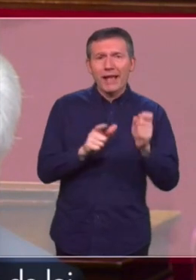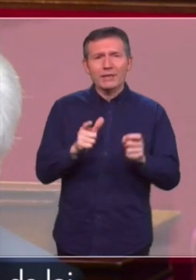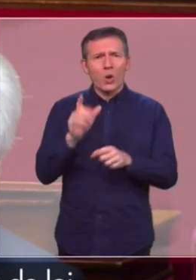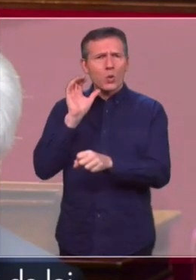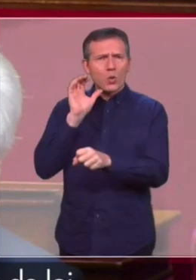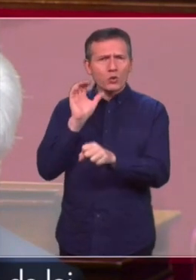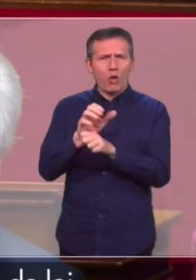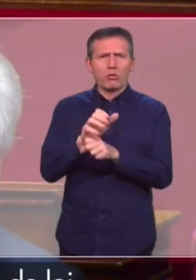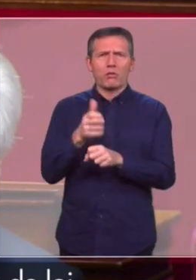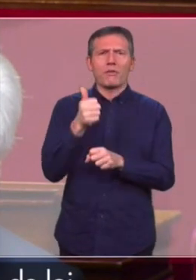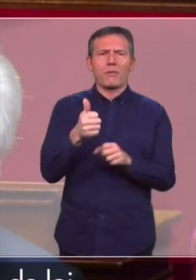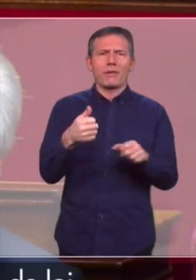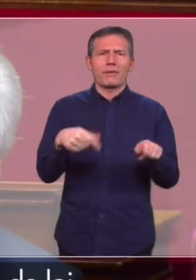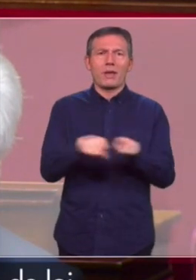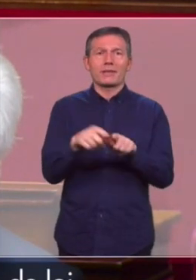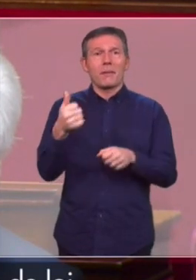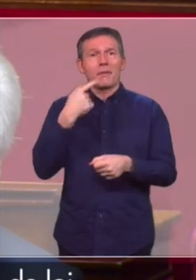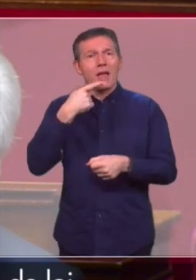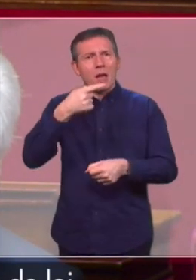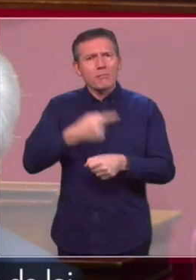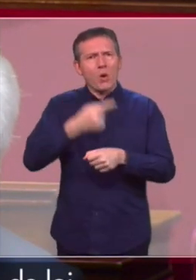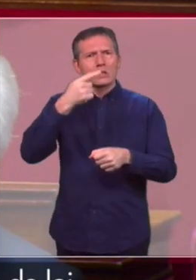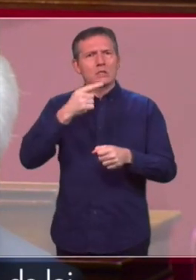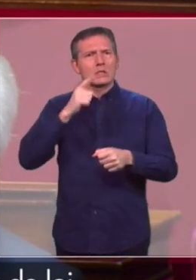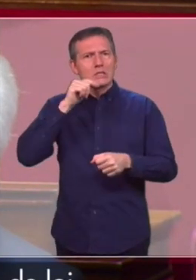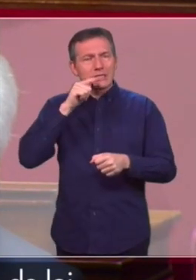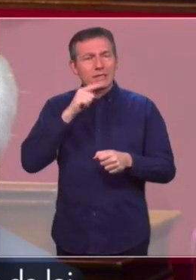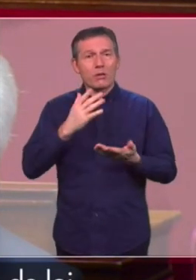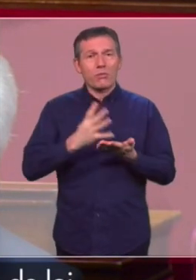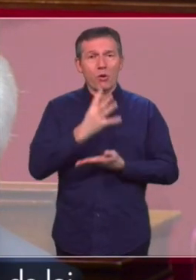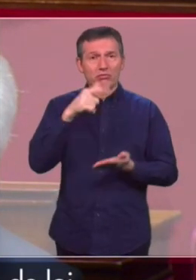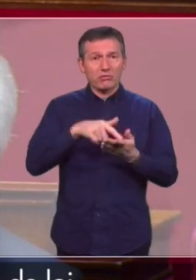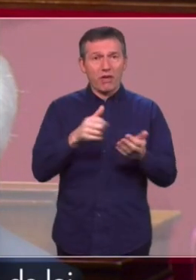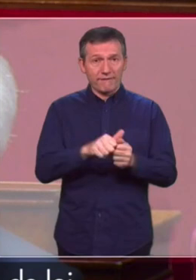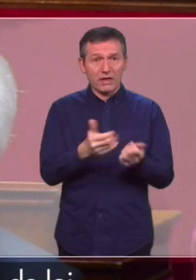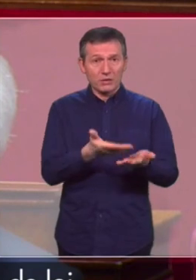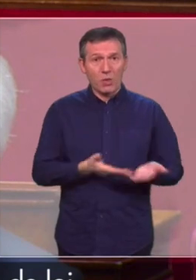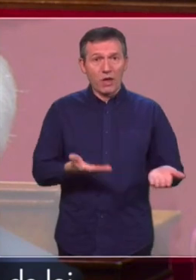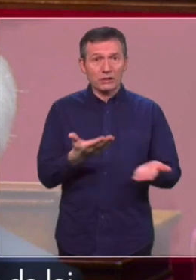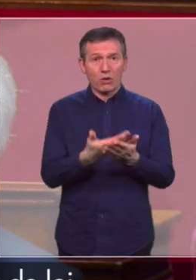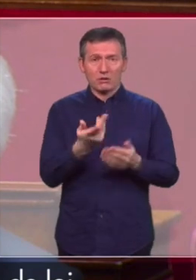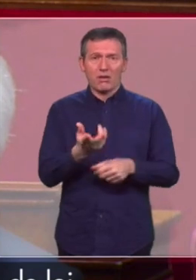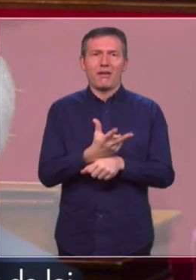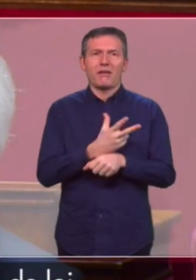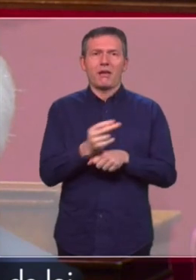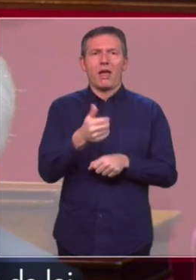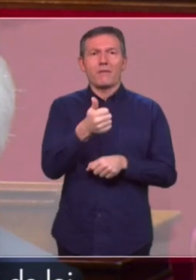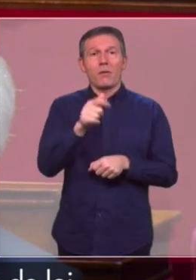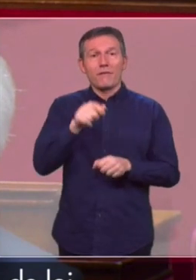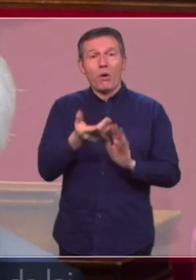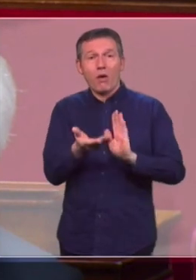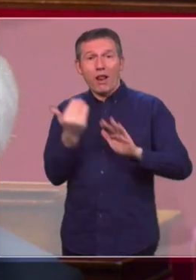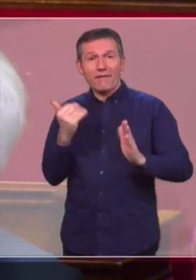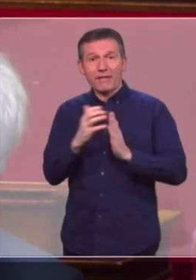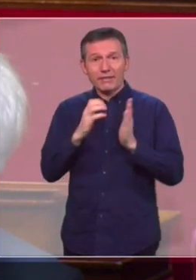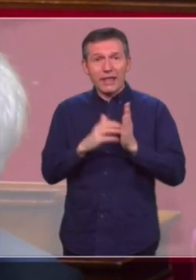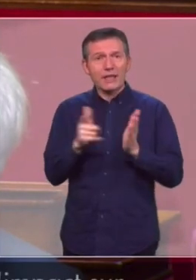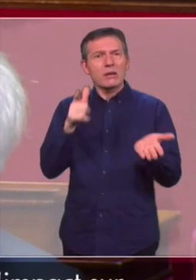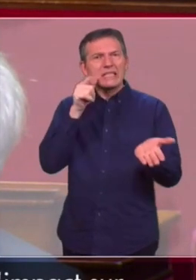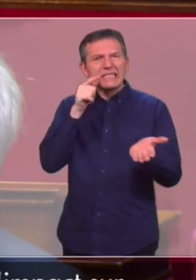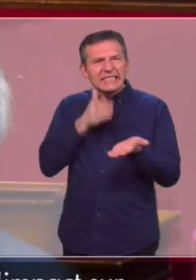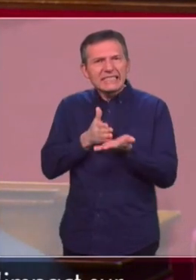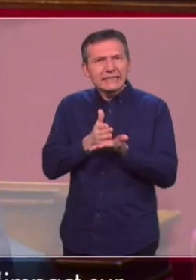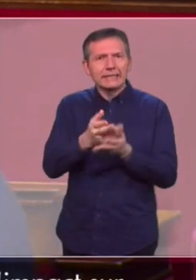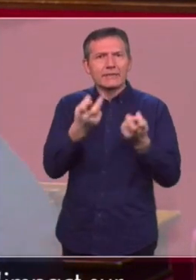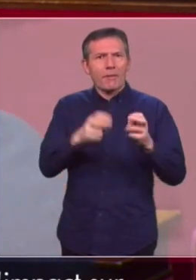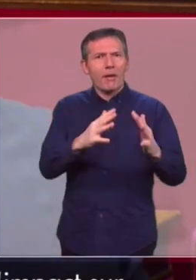opposée. Imposer ce projet dans ce contexte, c'est à nos yeux un acte grave. Vous devriez donc le retirer plutôt que de forcer le passage au